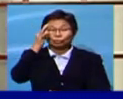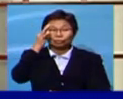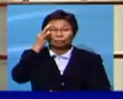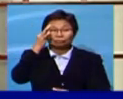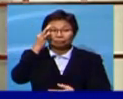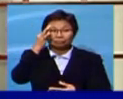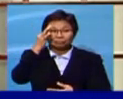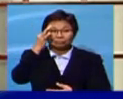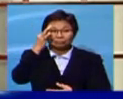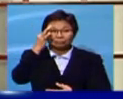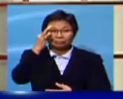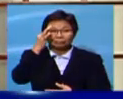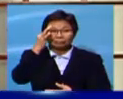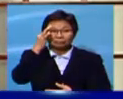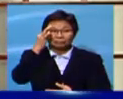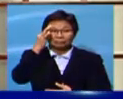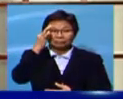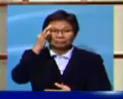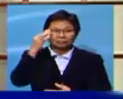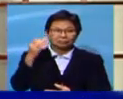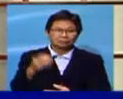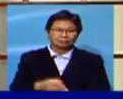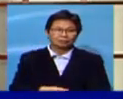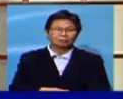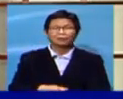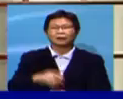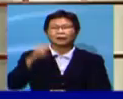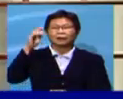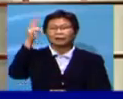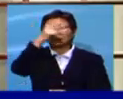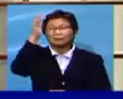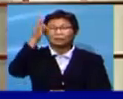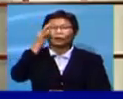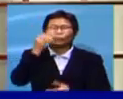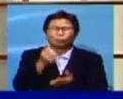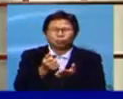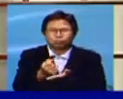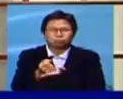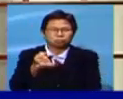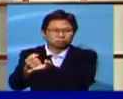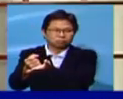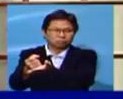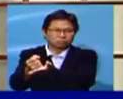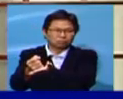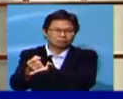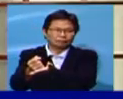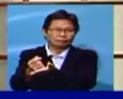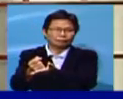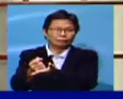memberikan segalaat yanguk termasuk ja